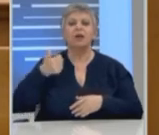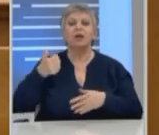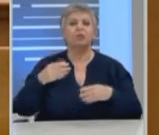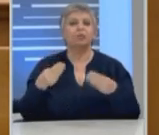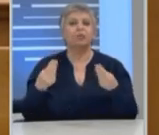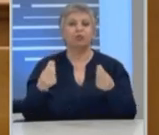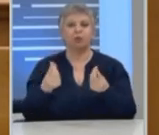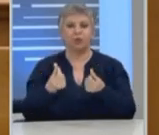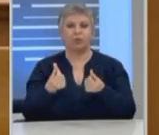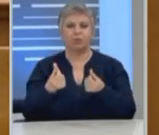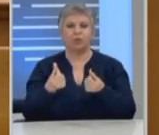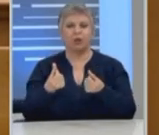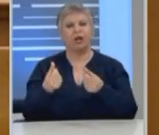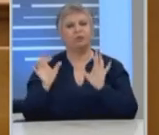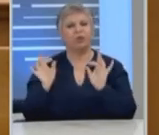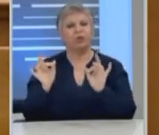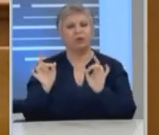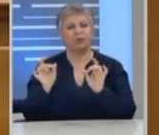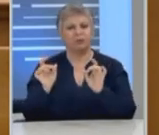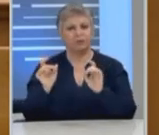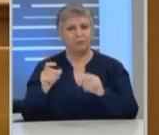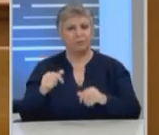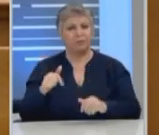Και τι παίρνουμε, μας λέτε, από αυτή τη συμφωνία?